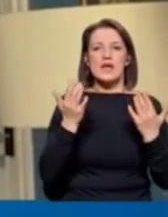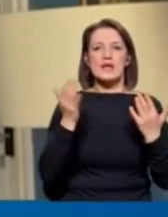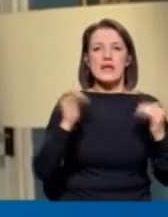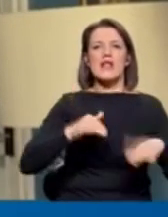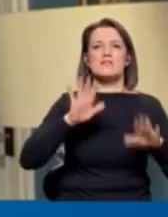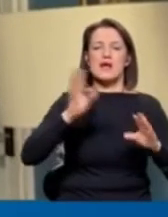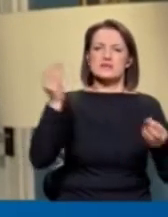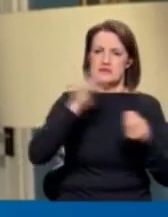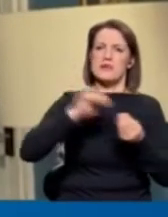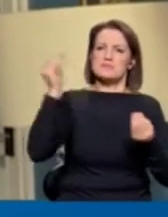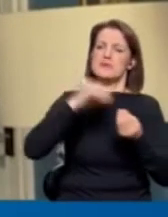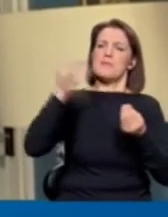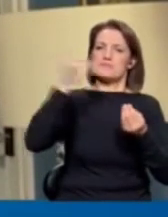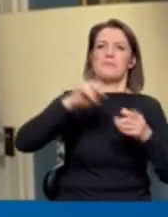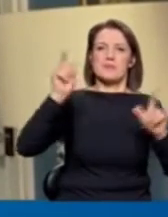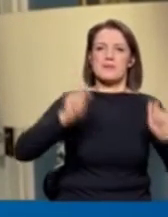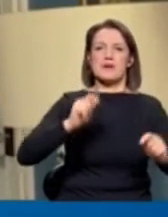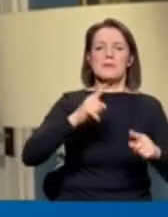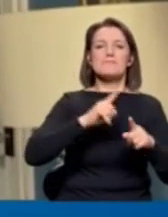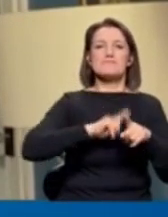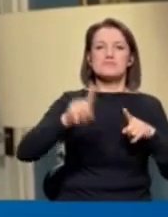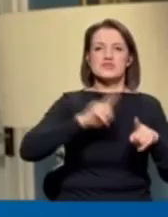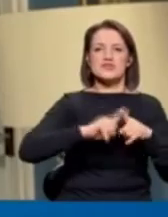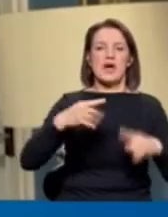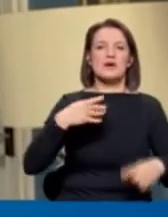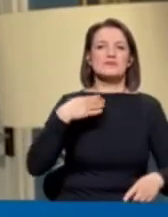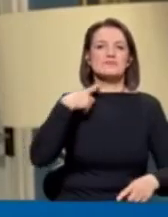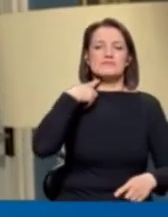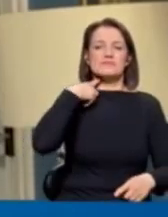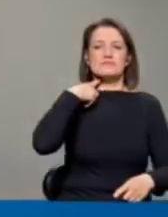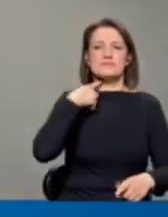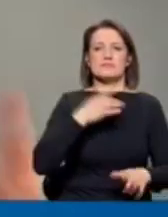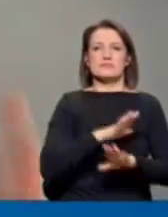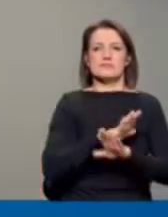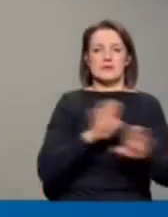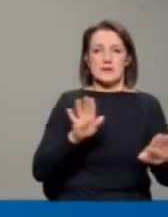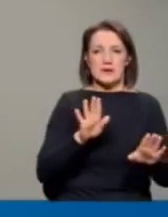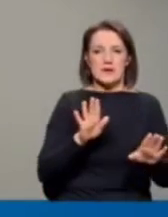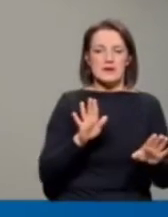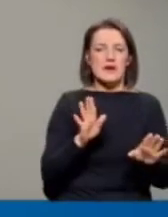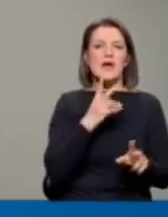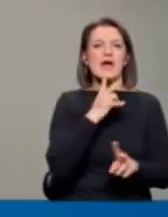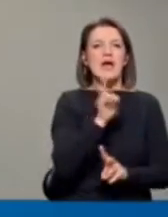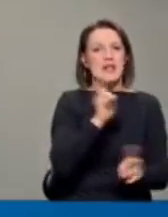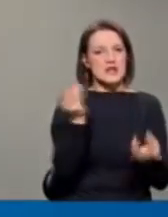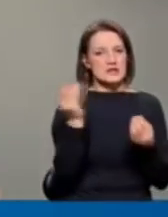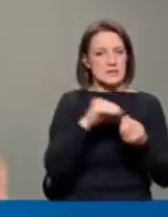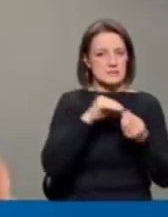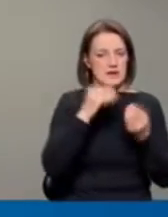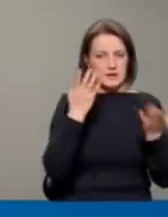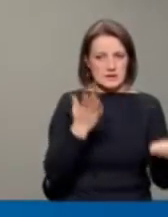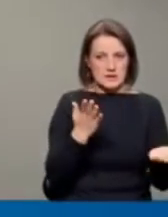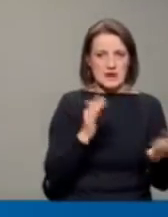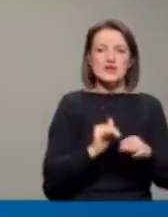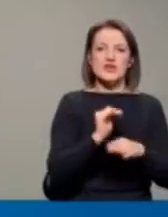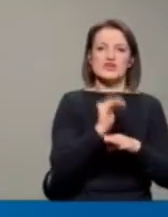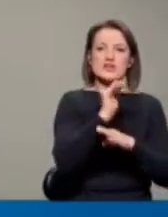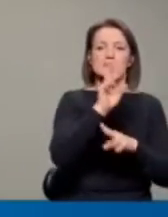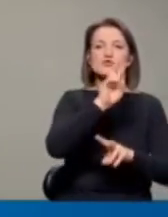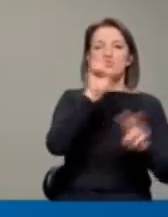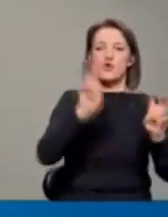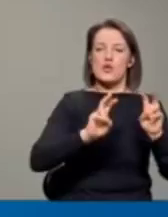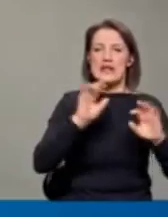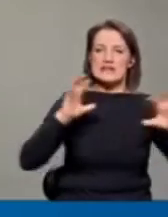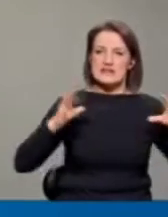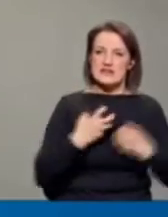yazdırmaya devam ediyoruz Bıçak Kemiğe Dayandı bir yandan altın fiyatları bir yandan yaşadığınızda